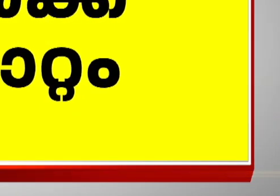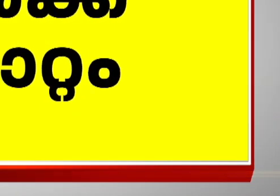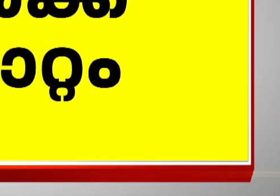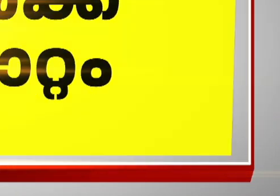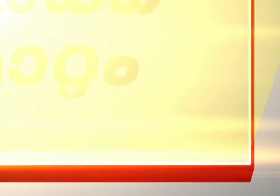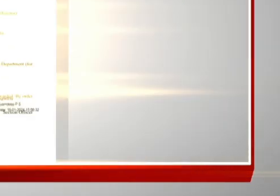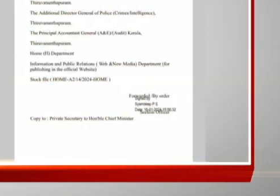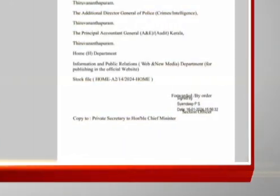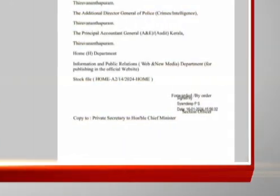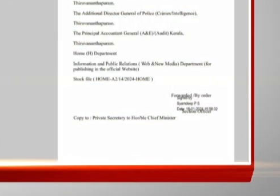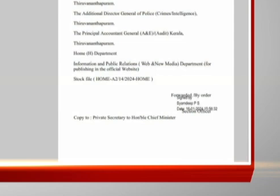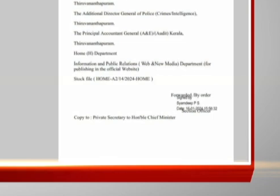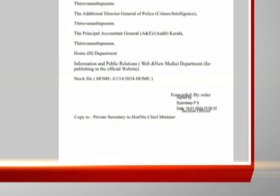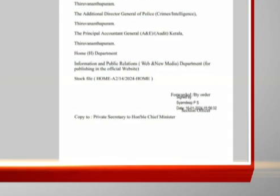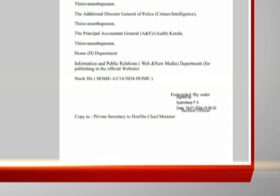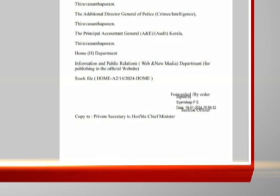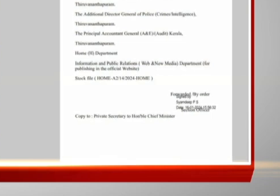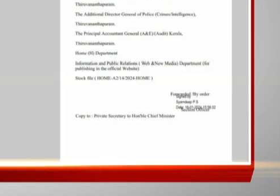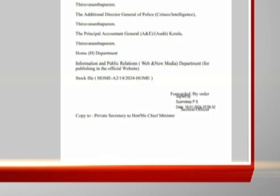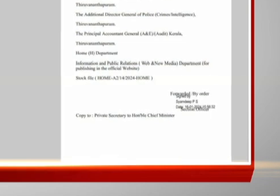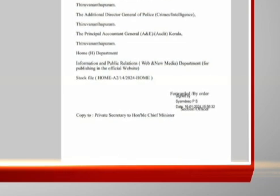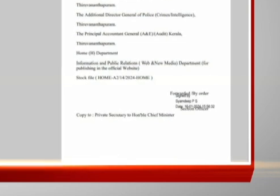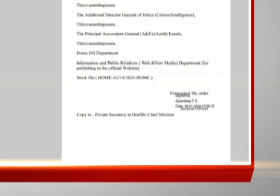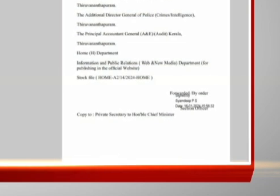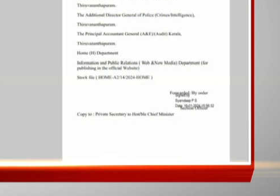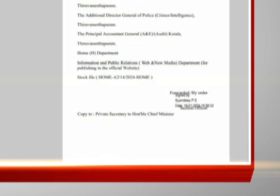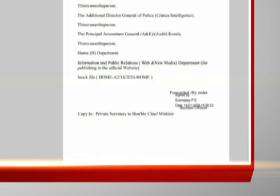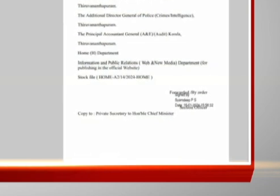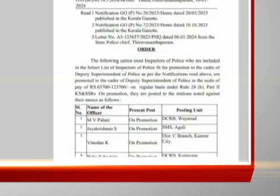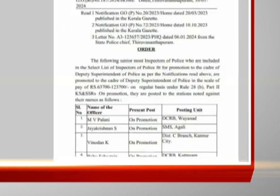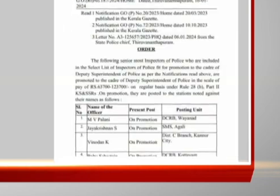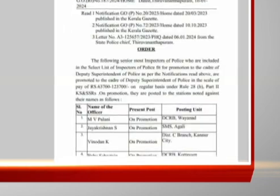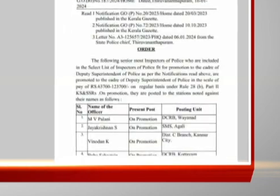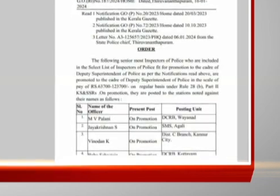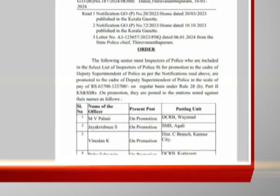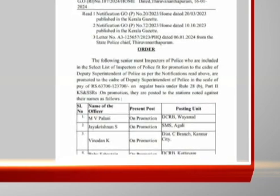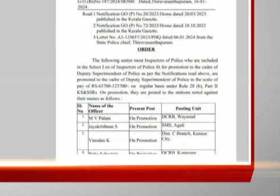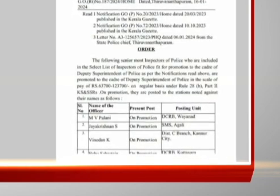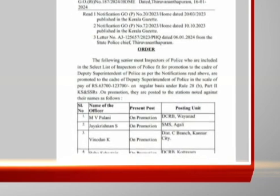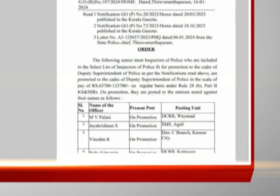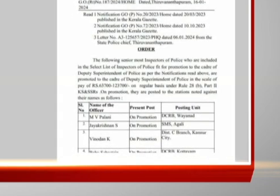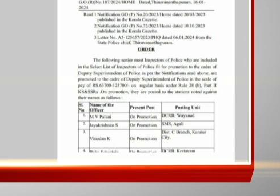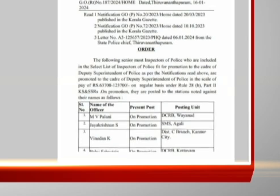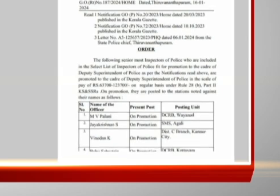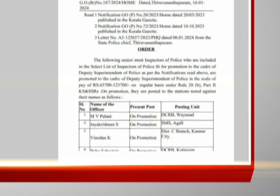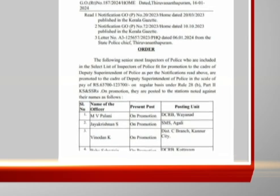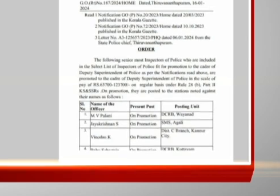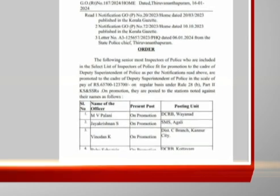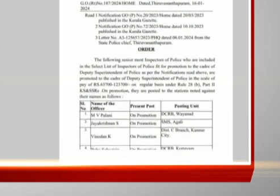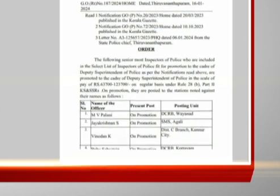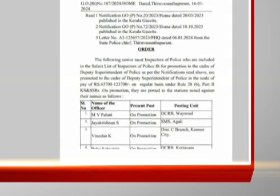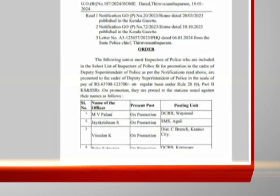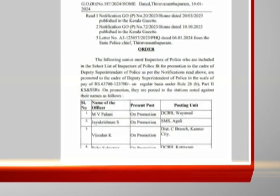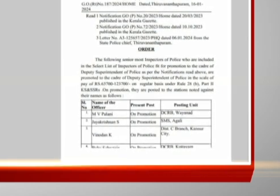ഡിവൈഎസ്പിയായി സ്ഥാനക്കയറ്റവും നൽകി ഉത്തരവായിട്ടുണ്ട്. ദീപക് ധാർമടം ചേരുന്നുണ്ട് കോഴിക്കോട് നിന്ന് വിവരങ്ങളുമായി. ദീപക്, ഇത്രയധികം പേർക്ക് ഒരുമിച്ച്